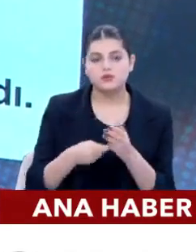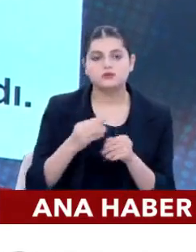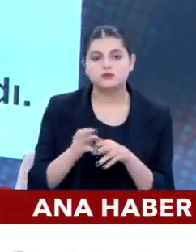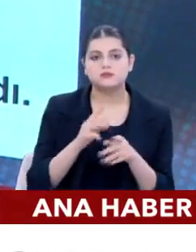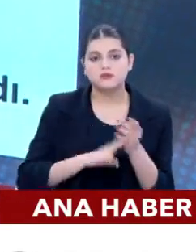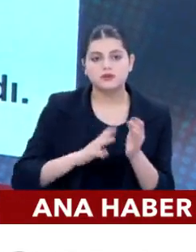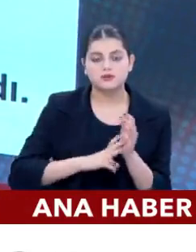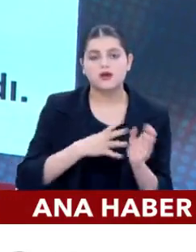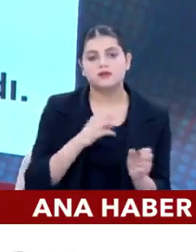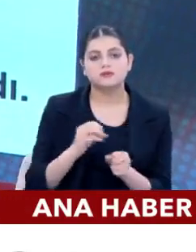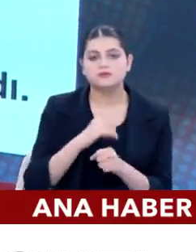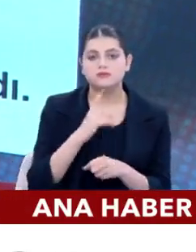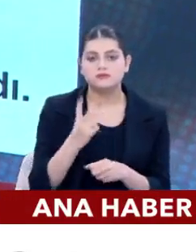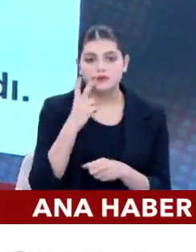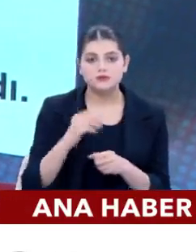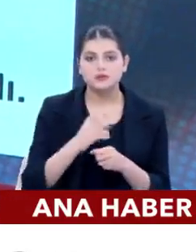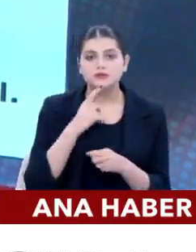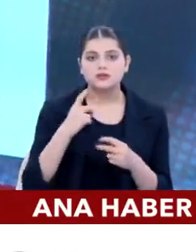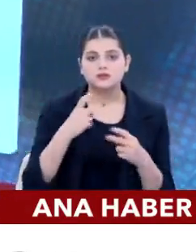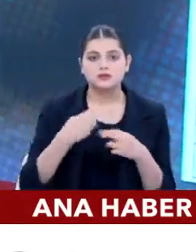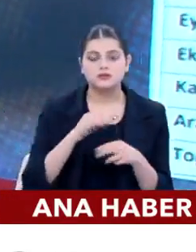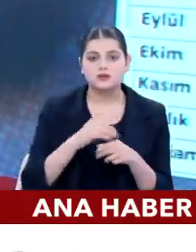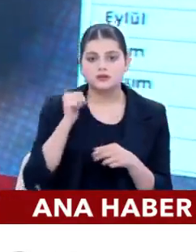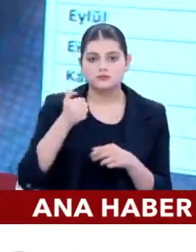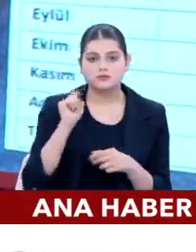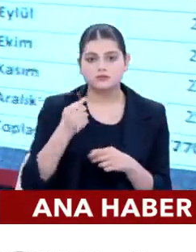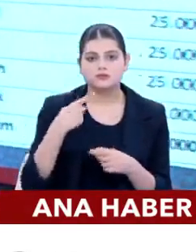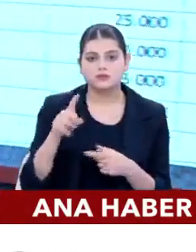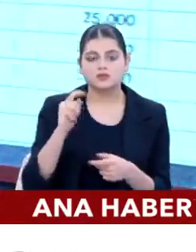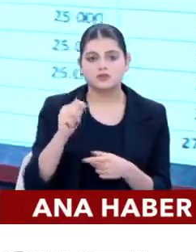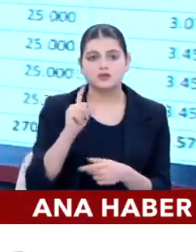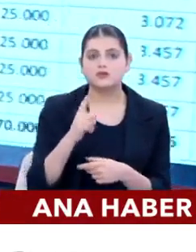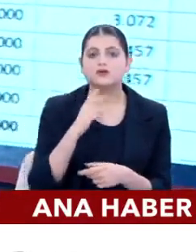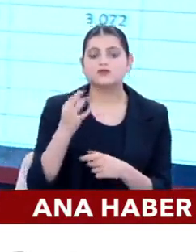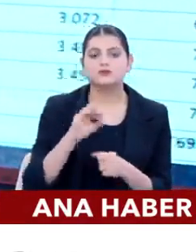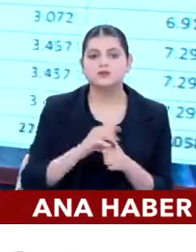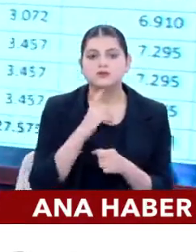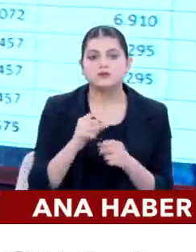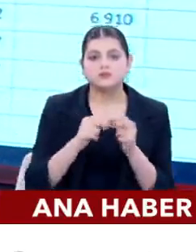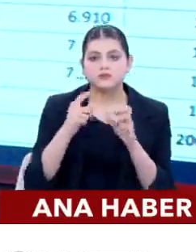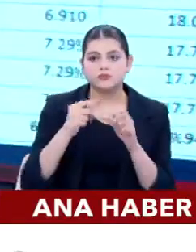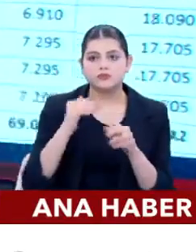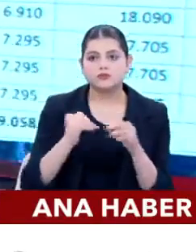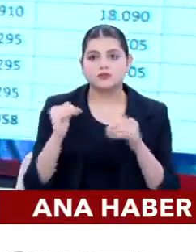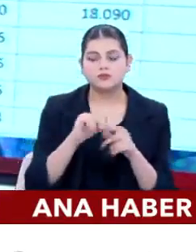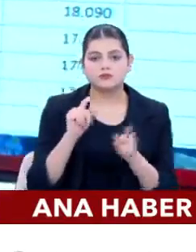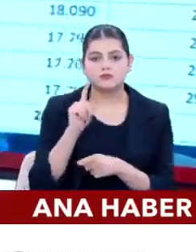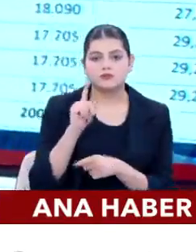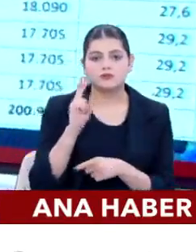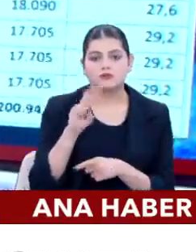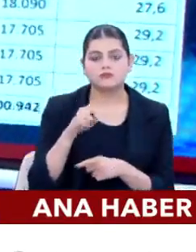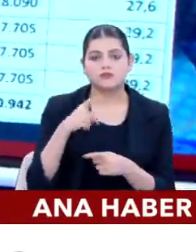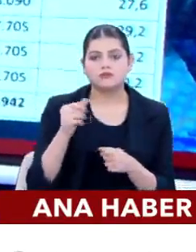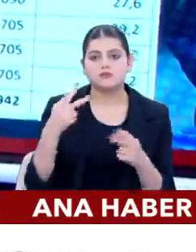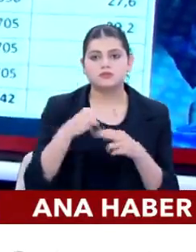Çünkü vergi bakınız yıllık kesinti 9.000 Ocak ayında brüt giydirilmiş ücret 20.000 kesilecek